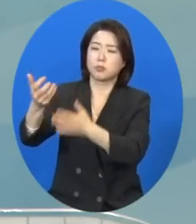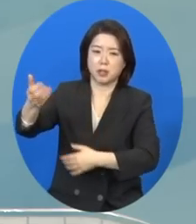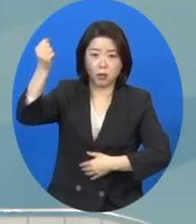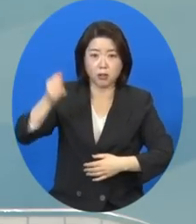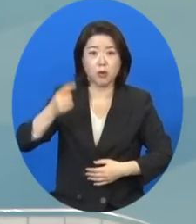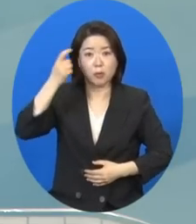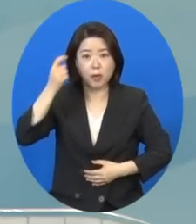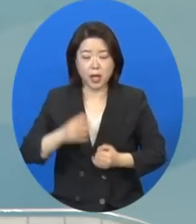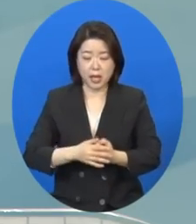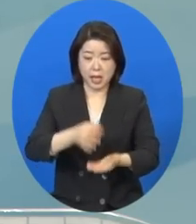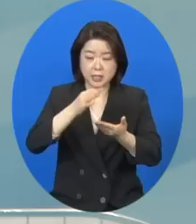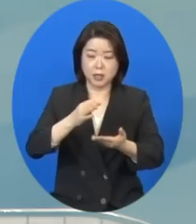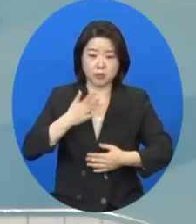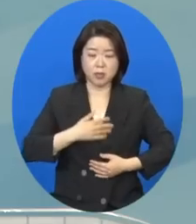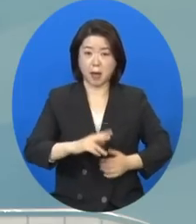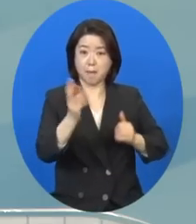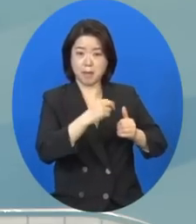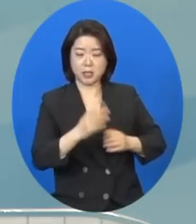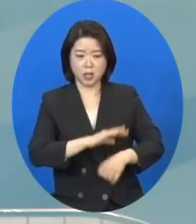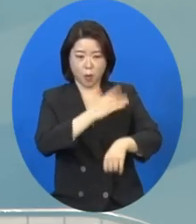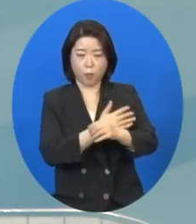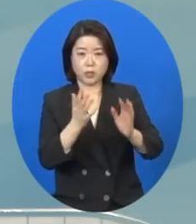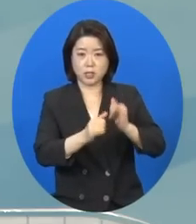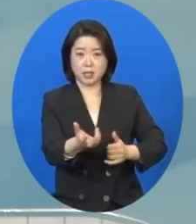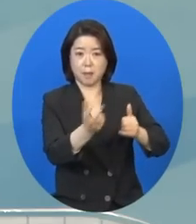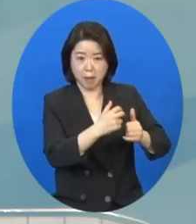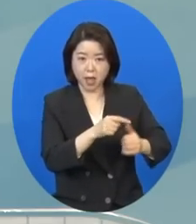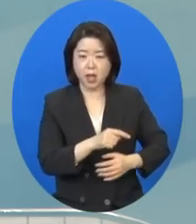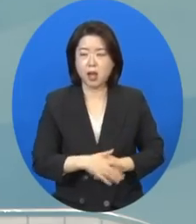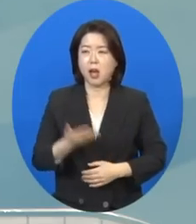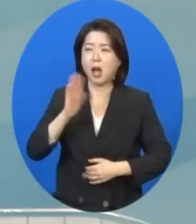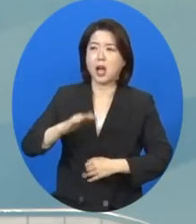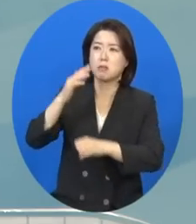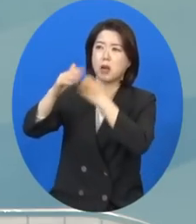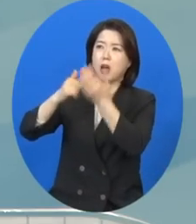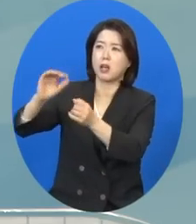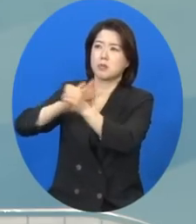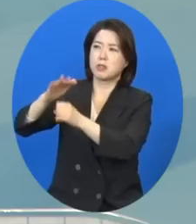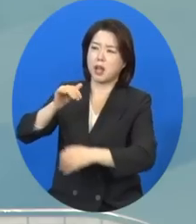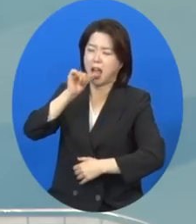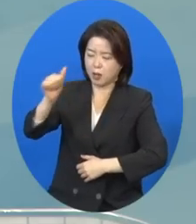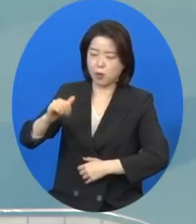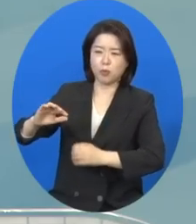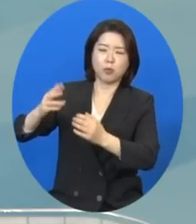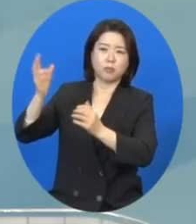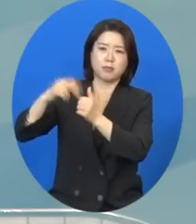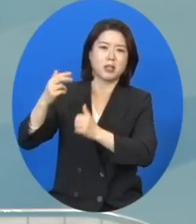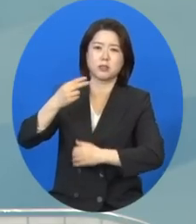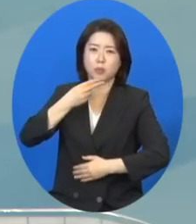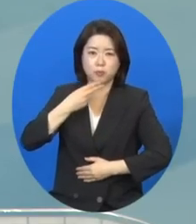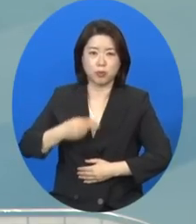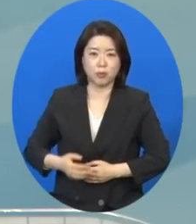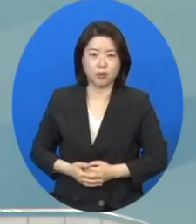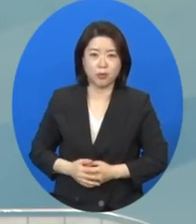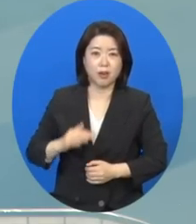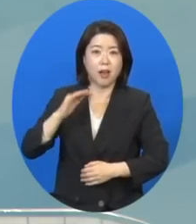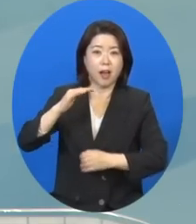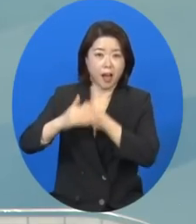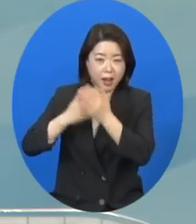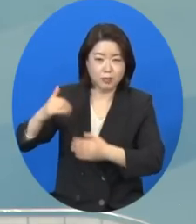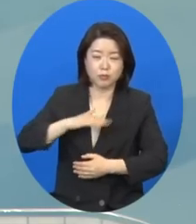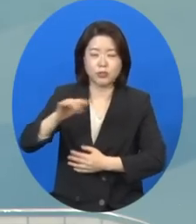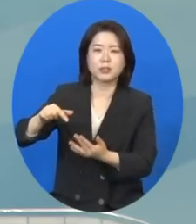왜 재물도 우리를 배신하고 권세자도 우리를 배신하지만 하나님의 사랑은 결코 우리를 배신하지 않는다는 것입니다 하나님은 우리를